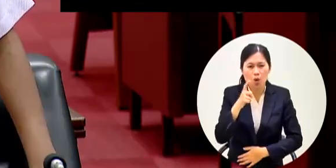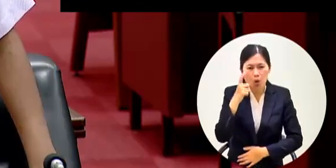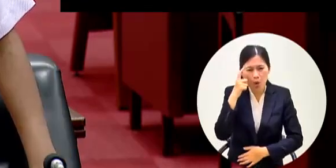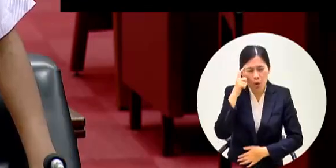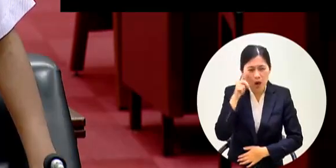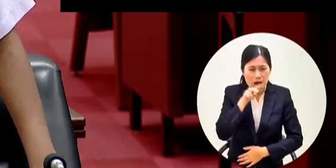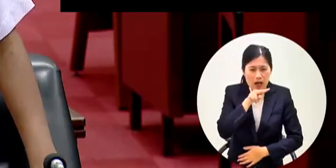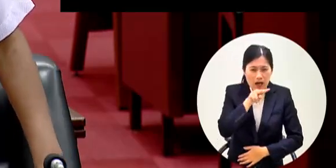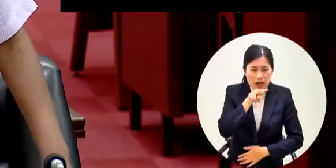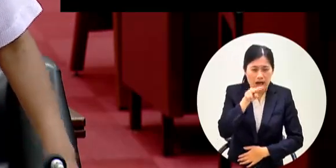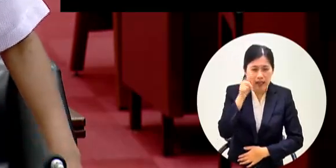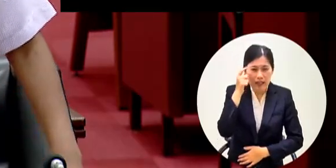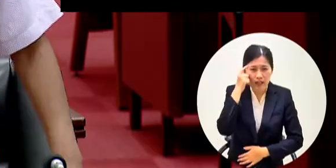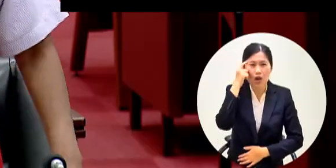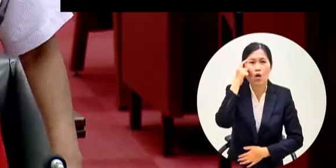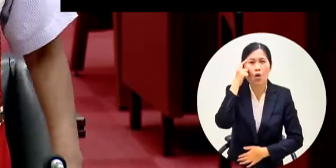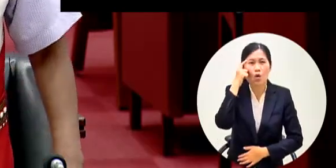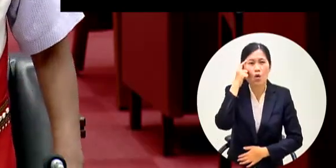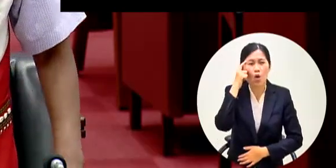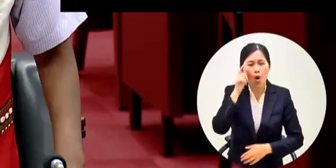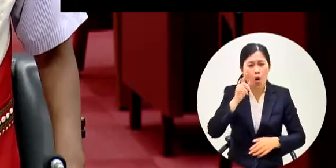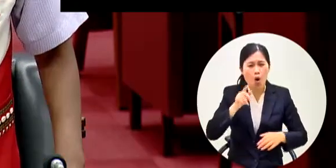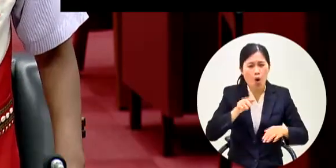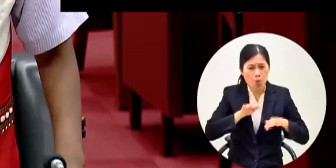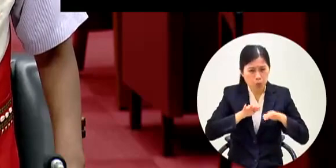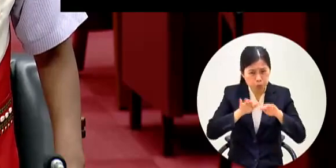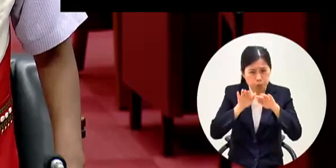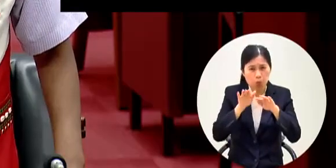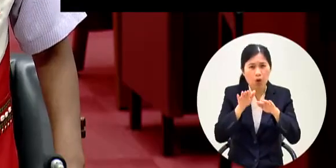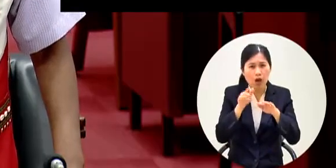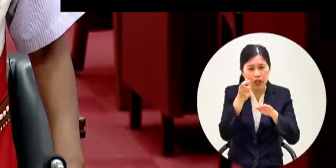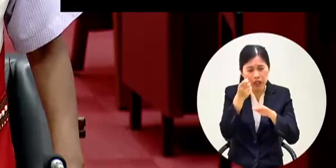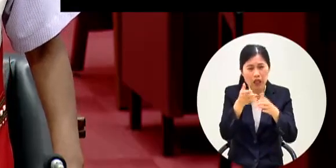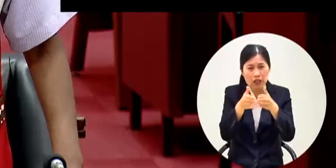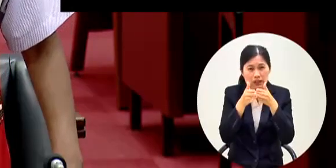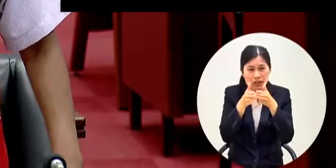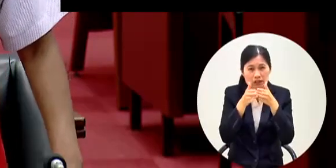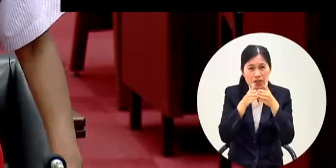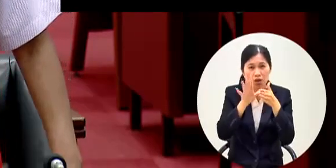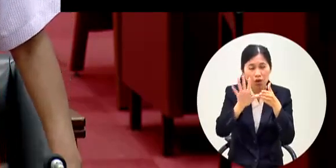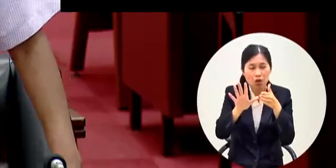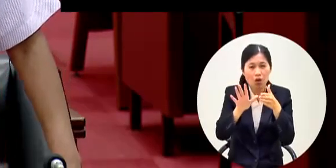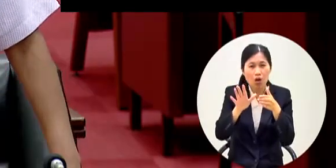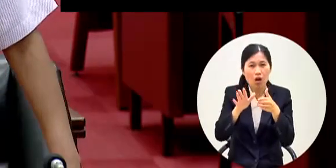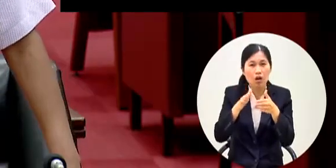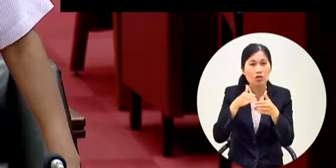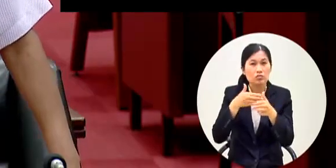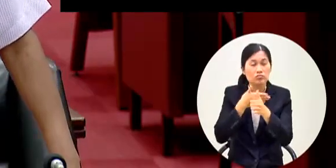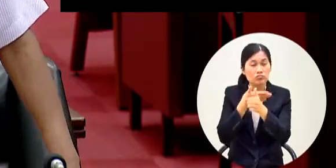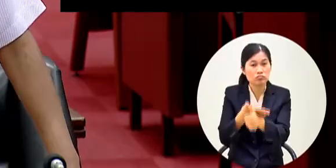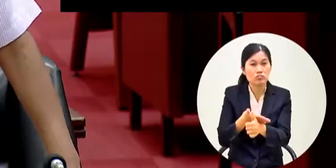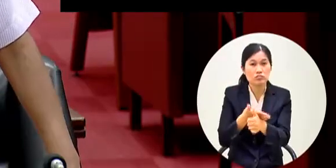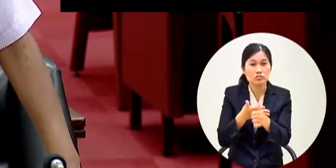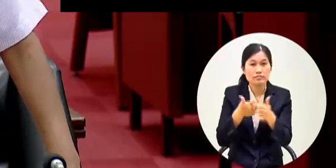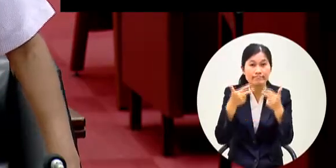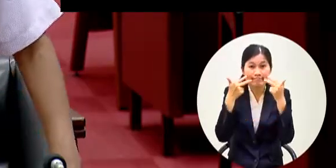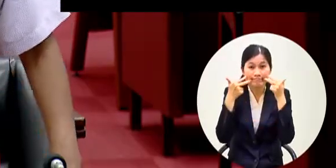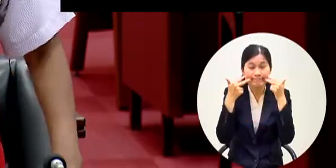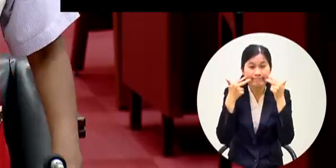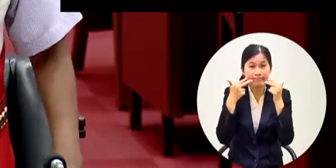要有所观感，有所进步。 一样，我们原住